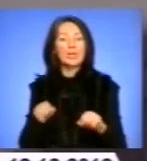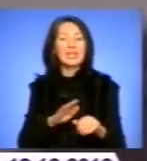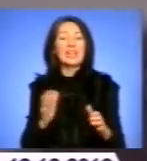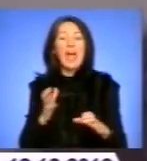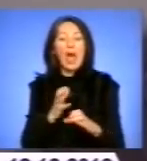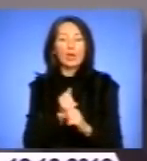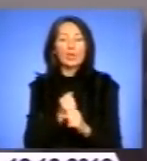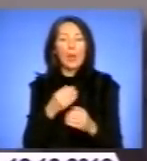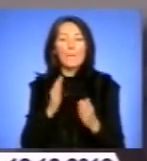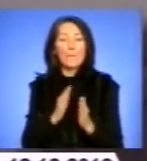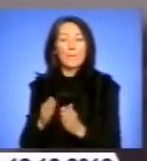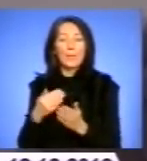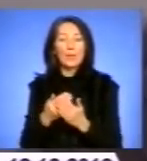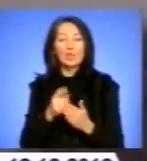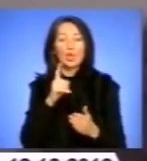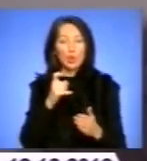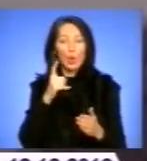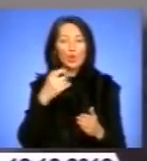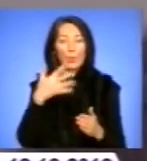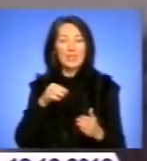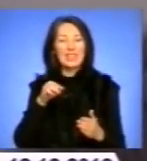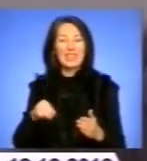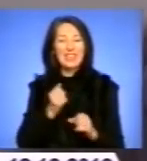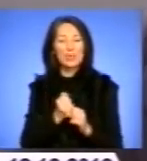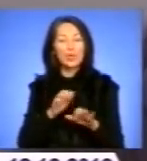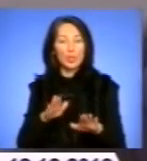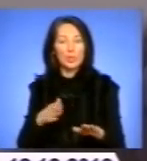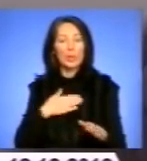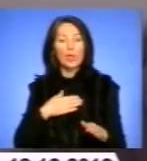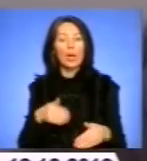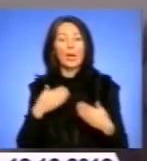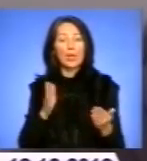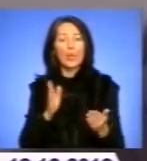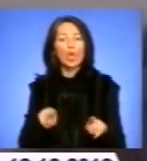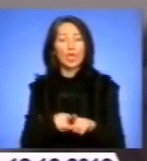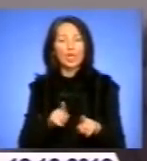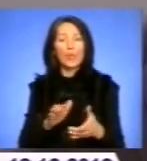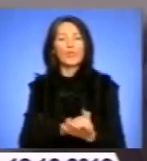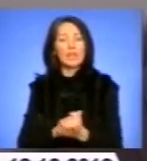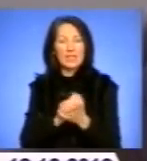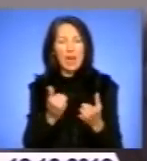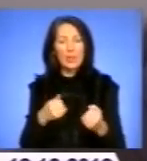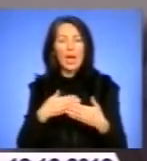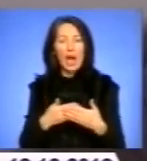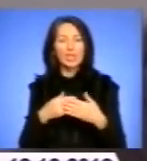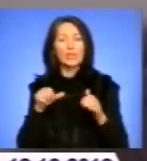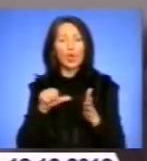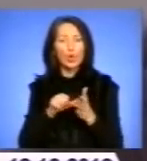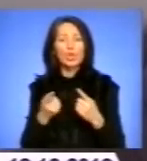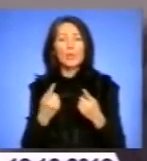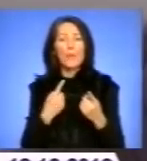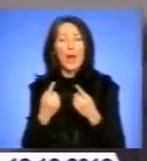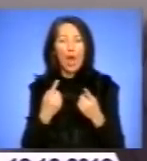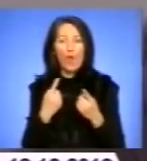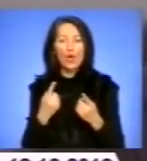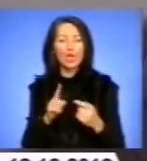порядка 100-150 тисяч людей робочих місць. Моє пропозиція було б якою, щоб федерація прийняла активне участь у переговорах,